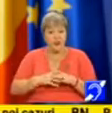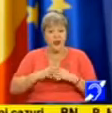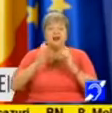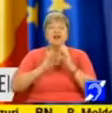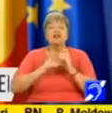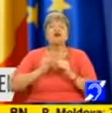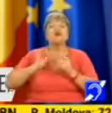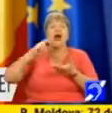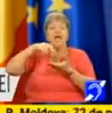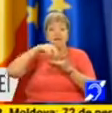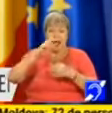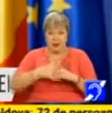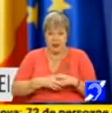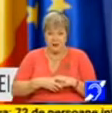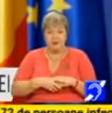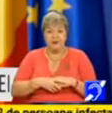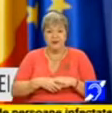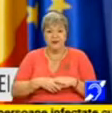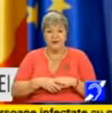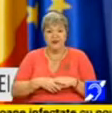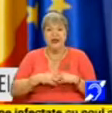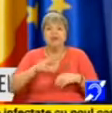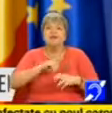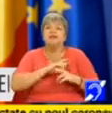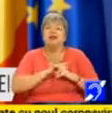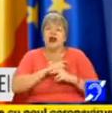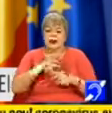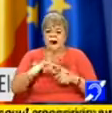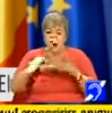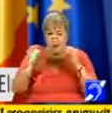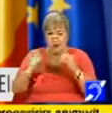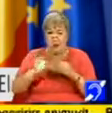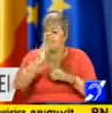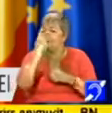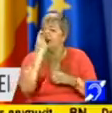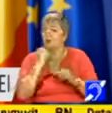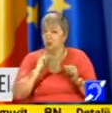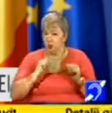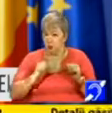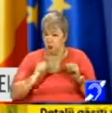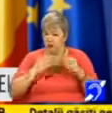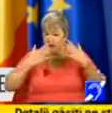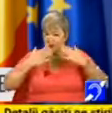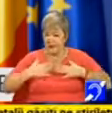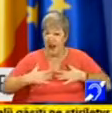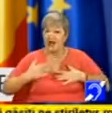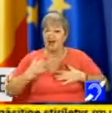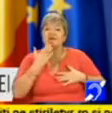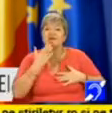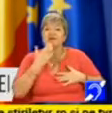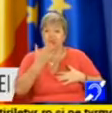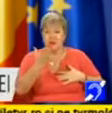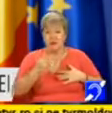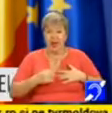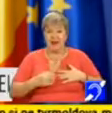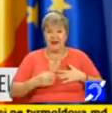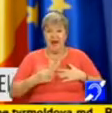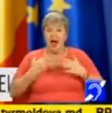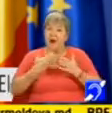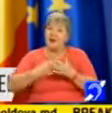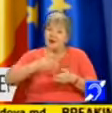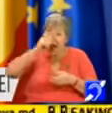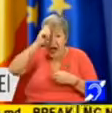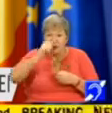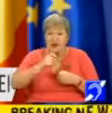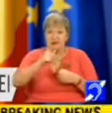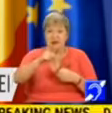înviat! Dragi români, în primul rând vreau să vă mulțumesc pentru că ați respectat